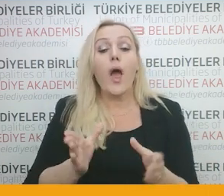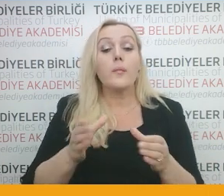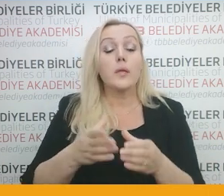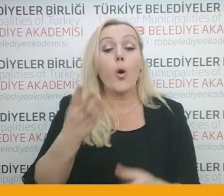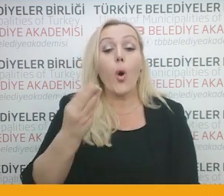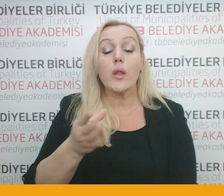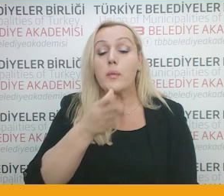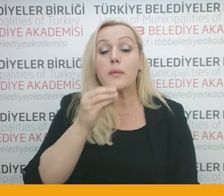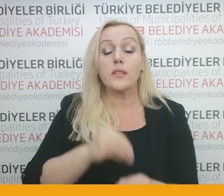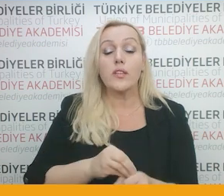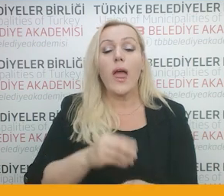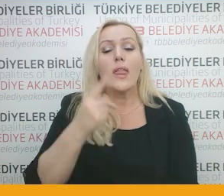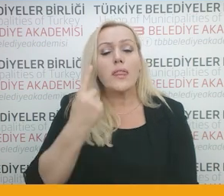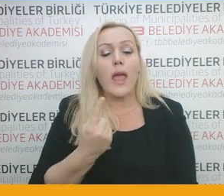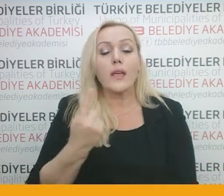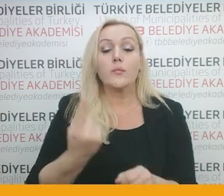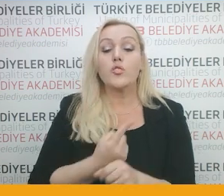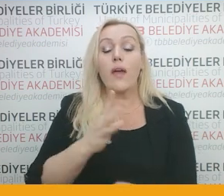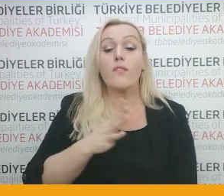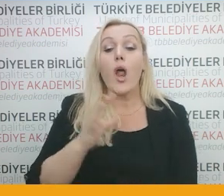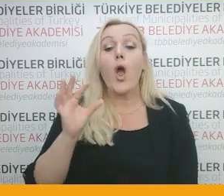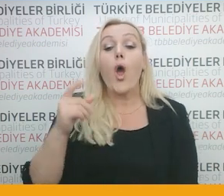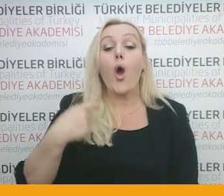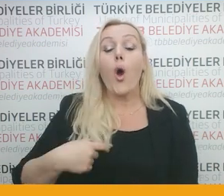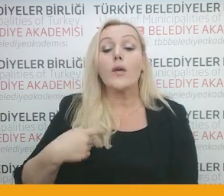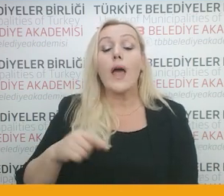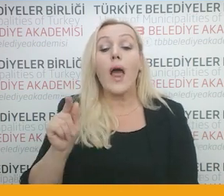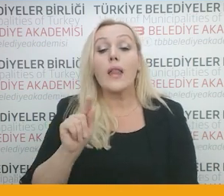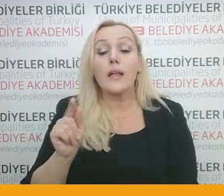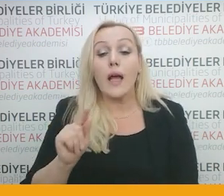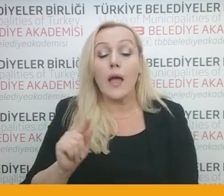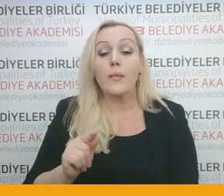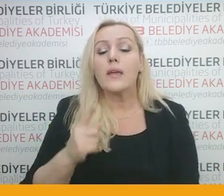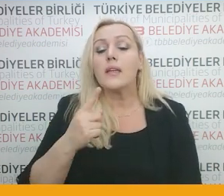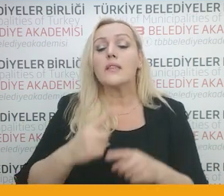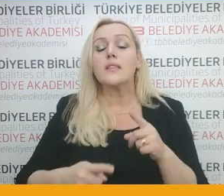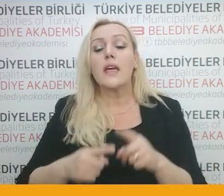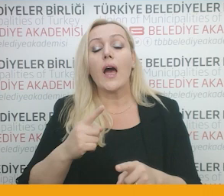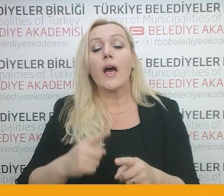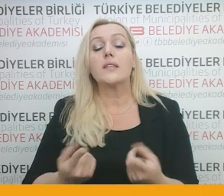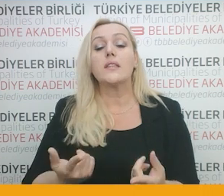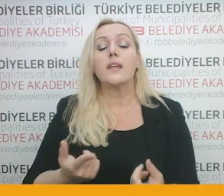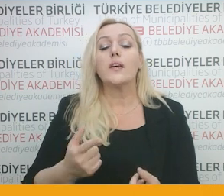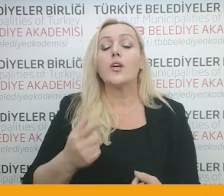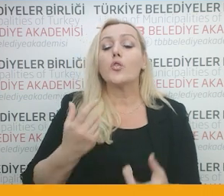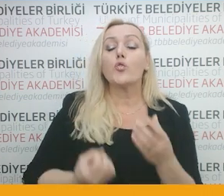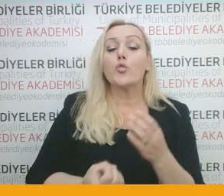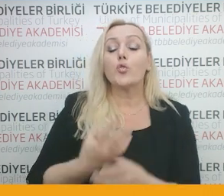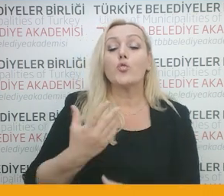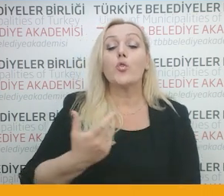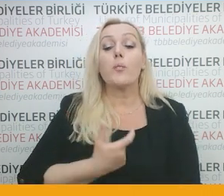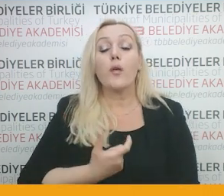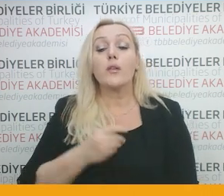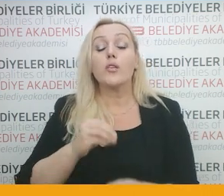Tek istisnai bir durum var arkadaşlar burada. Özel kalem. Siyasi ve idari sorumluluğu bulunmayan, kuruluşun mevzuattan kaynaklanmayan birimler kurumsal